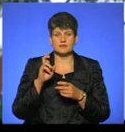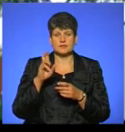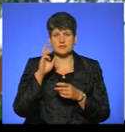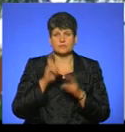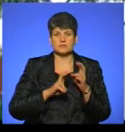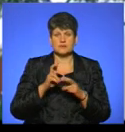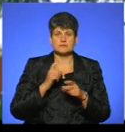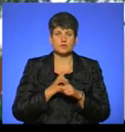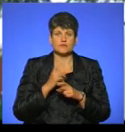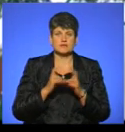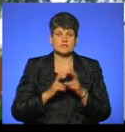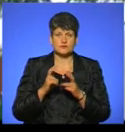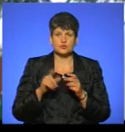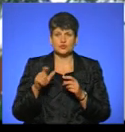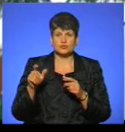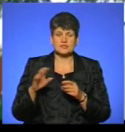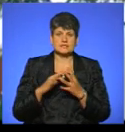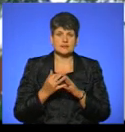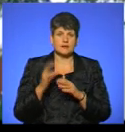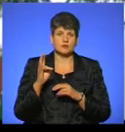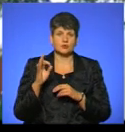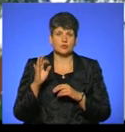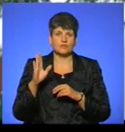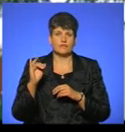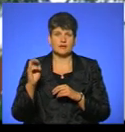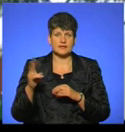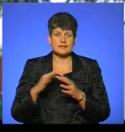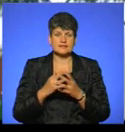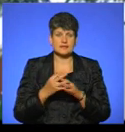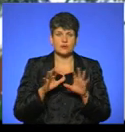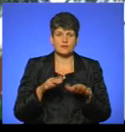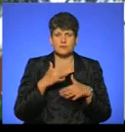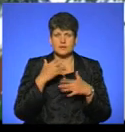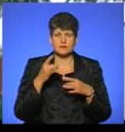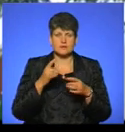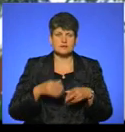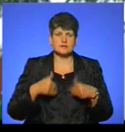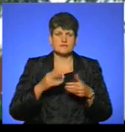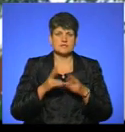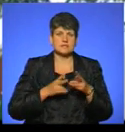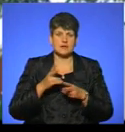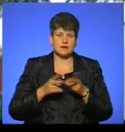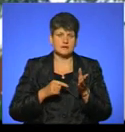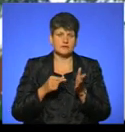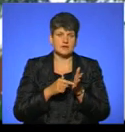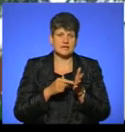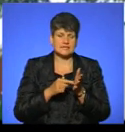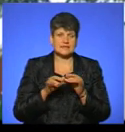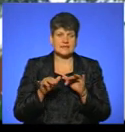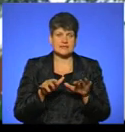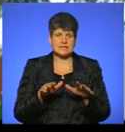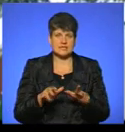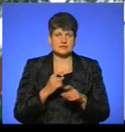що, зокрема, жителі села Новики, і от сільський голова неодноразово зверталася зі скаргами на незавказані законні дії Зубинського